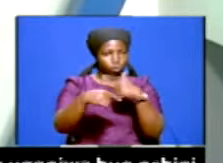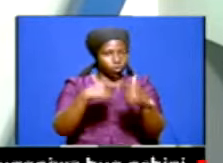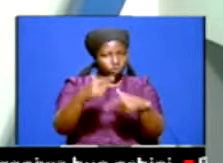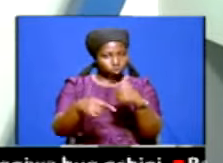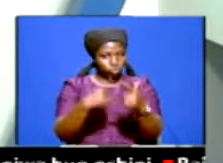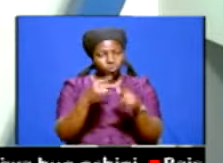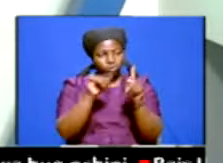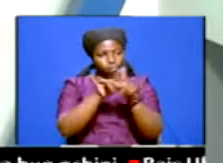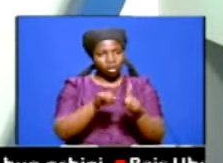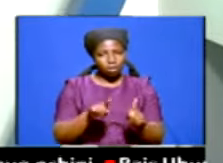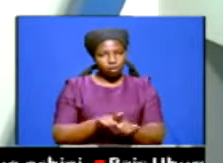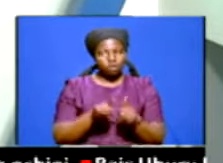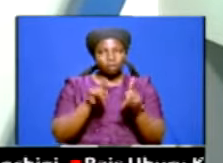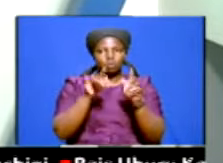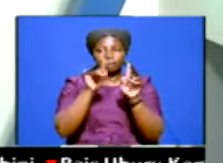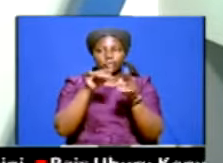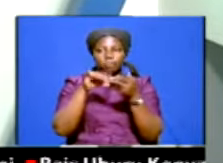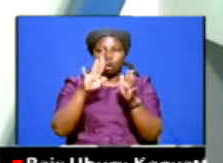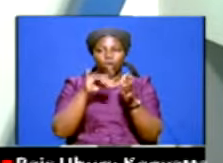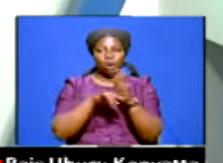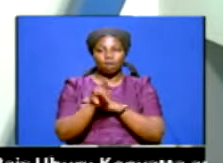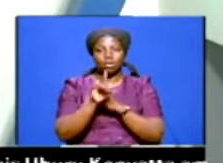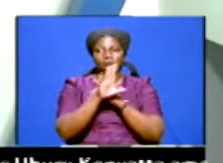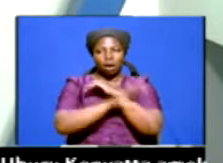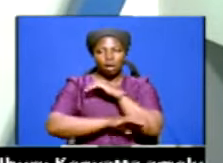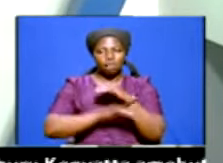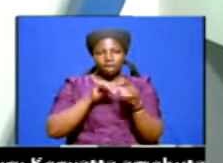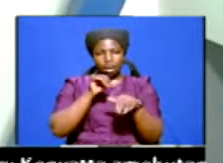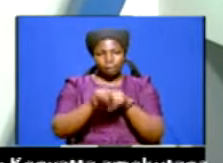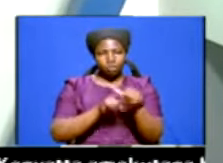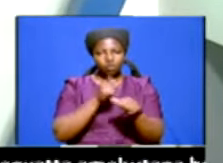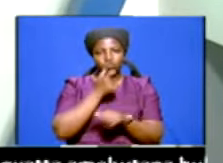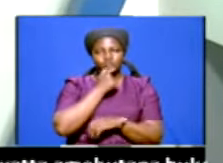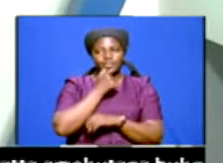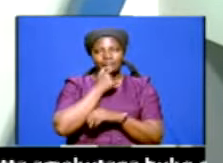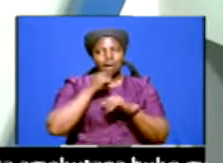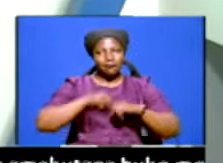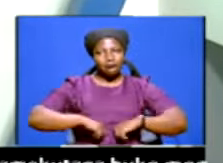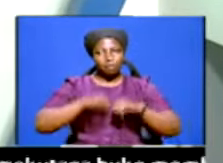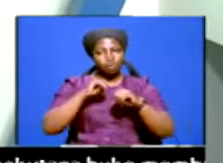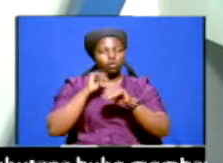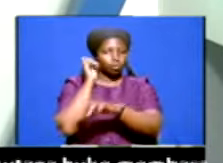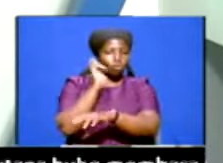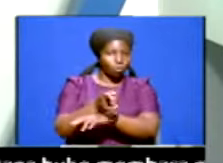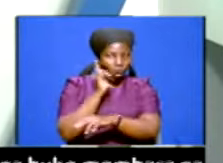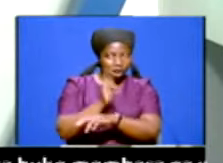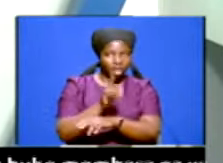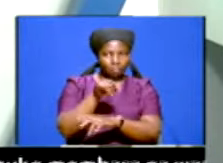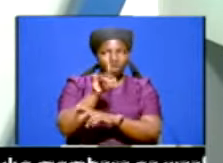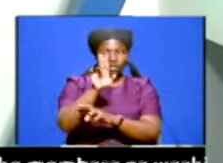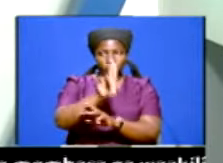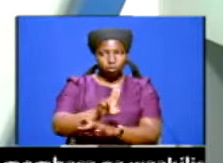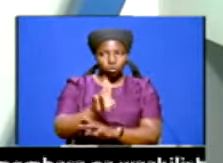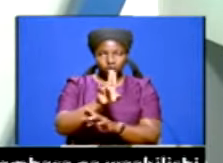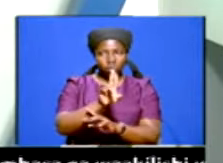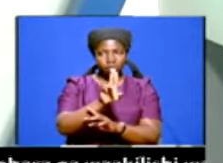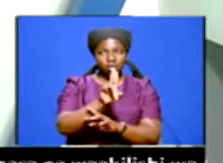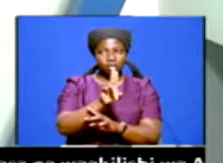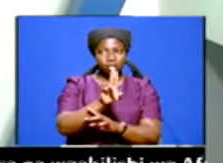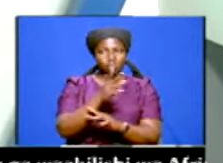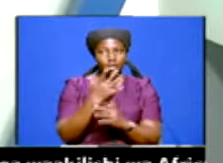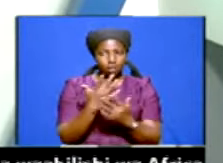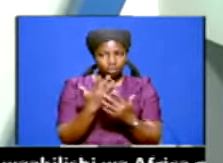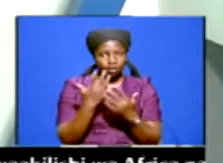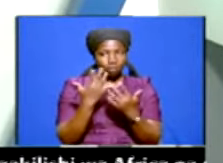nchini kuhusiana na club, mwenyekiti wa klabu cha Gor Mahia kutonyo kali kwamba wanatumia nembo za klabu hiyo. Utakuwa unajiunga